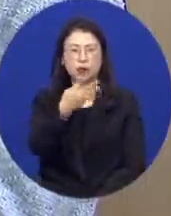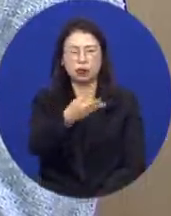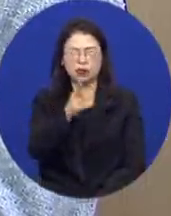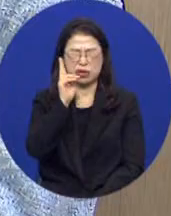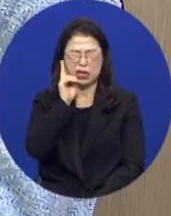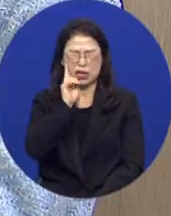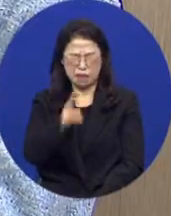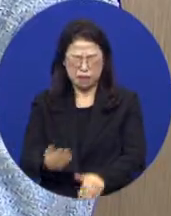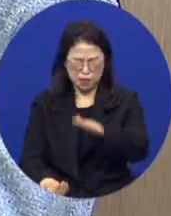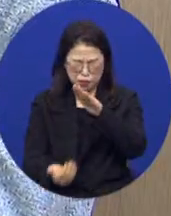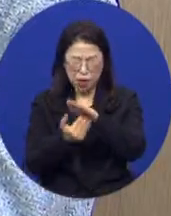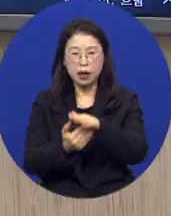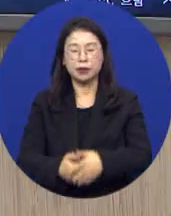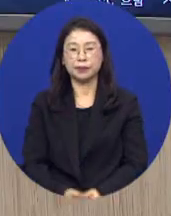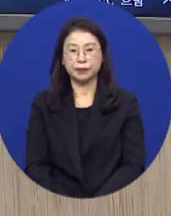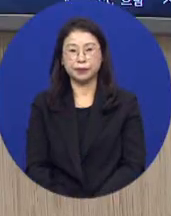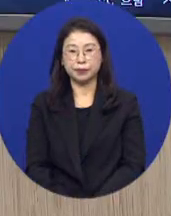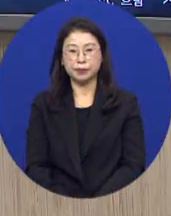1154마이크로그램을 기록하기도 했습니다.